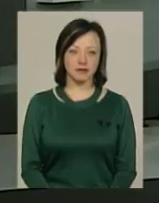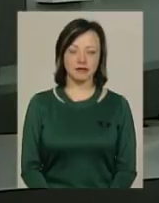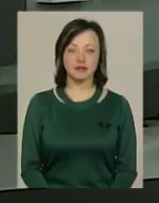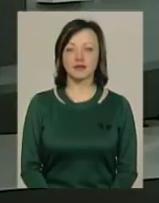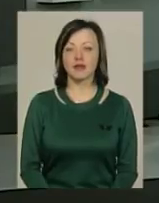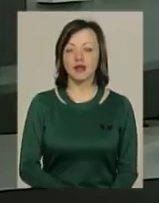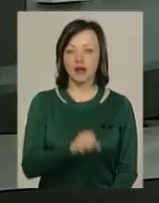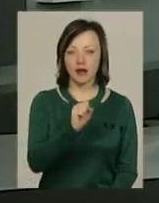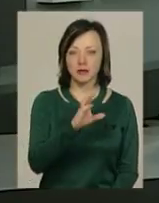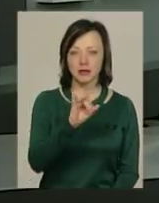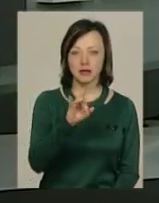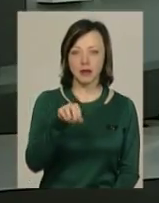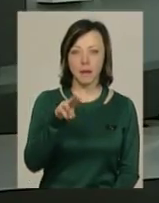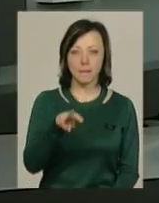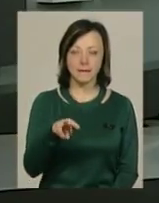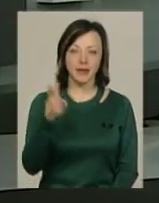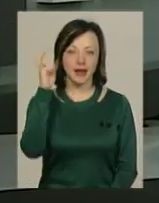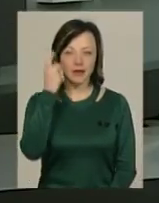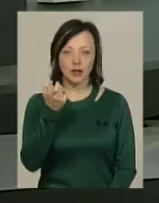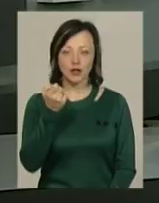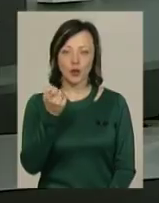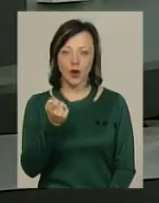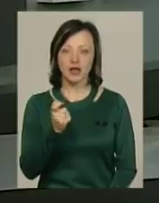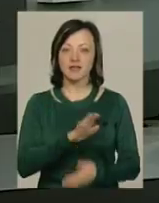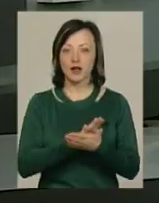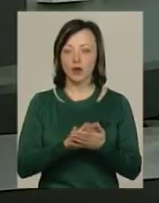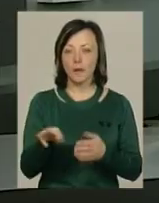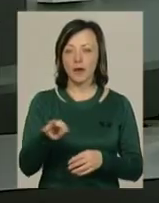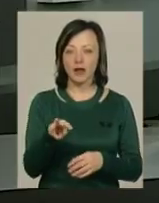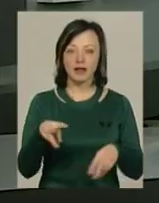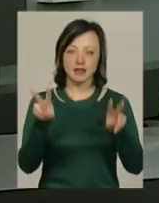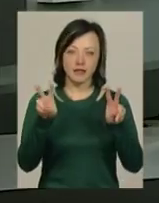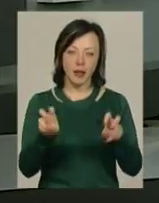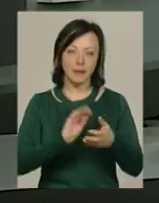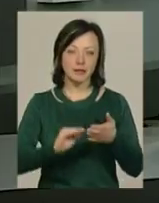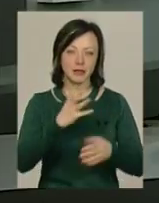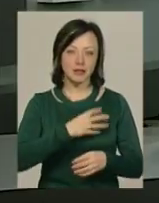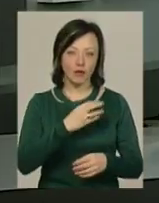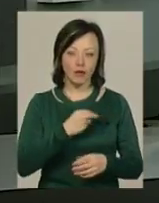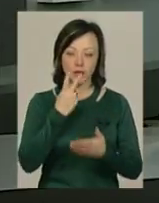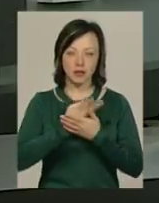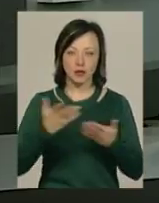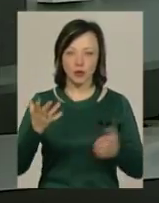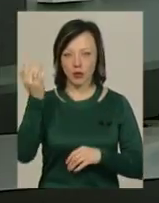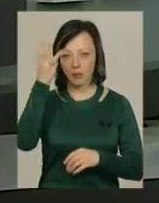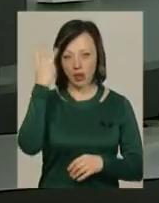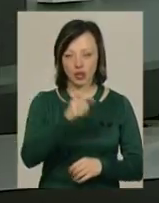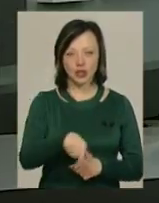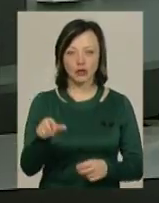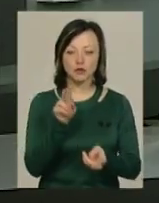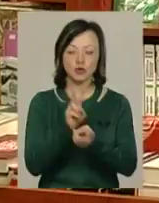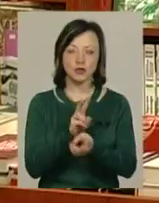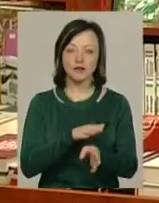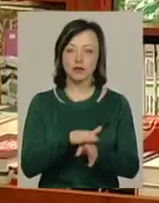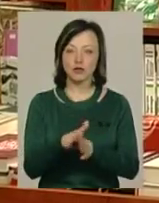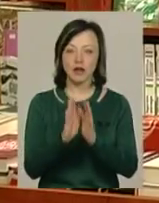Амстердам, Київ і трохи Святого Миколая. Так назвала свій роман письменниця зі Львова Галина Рис. Сьогодні вона презентує його хмельничанам. Зустріч